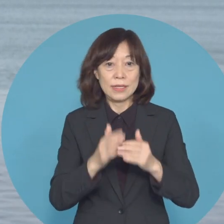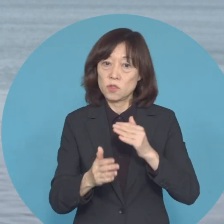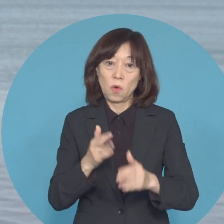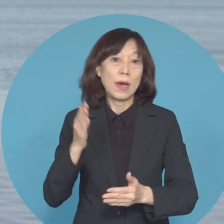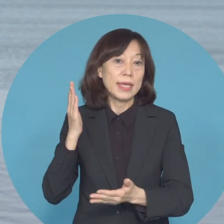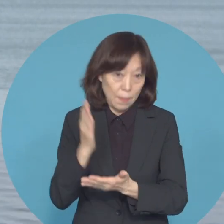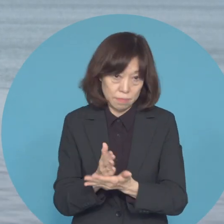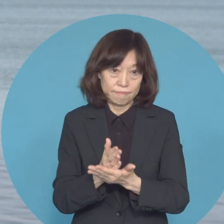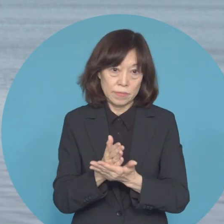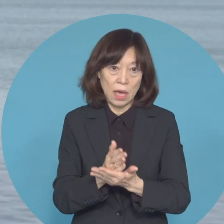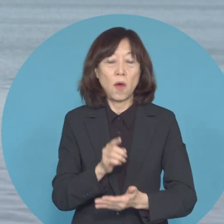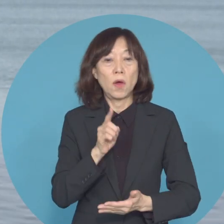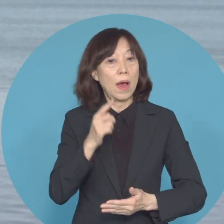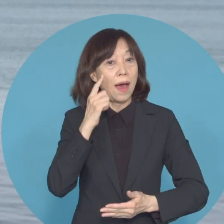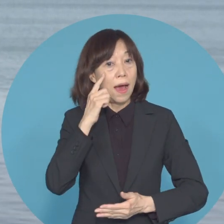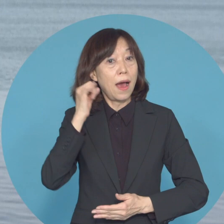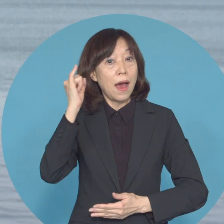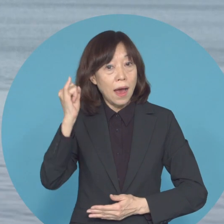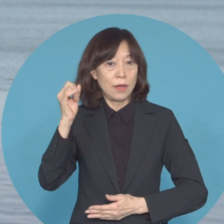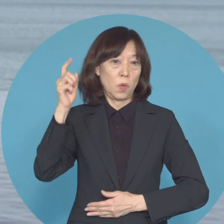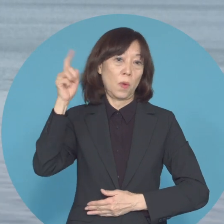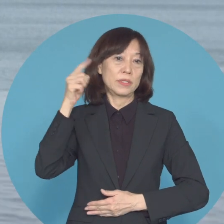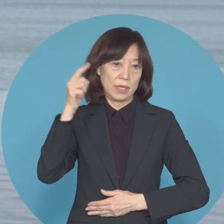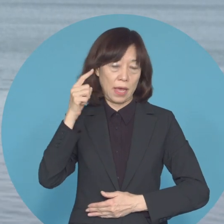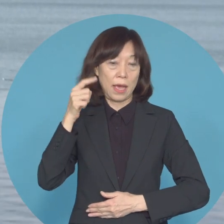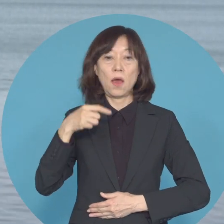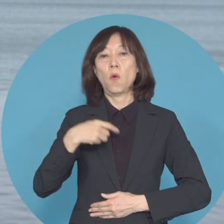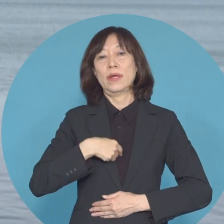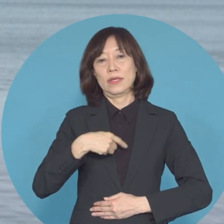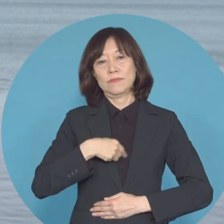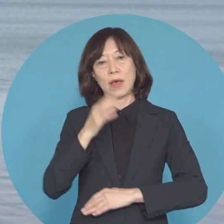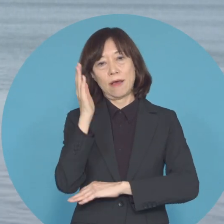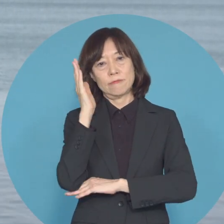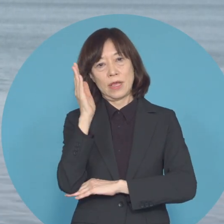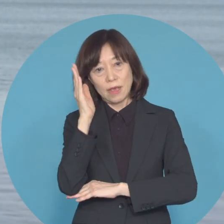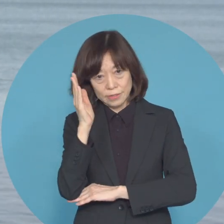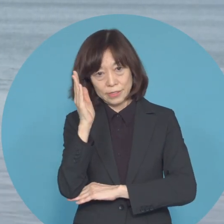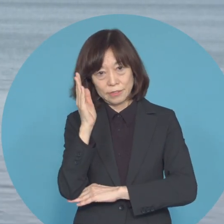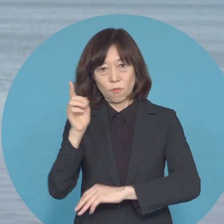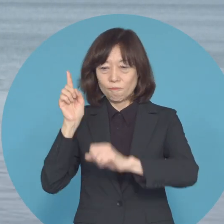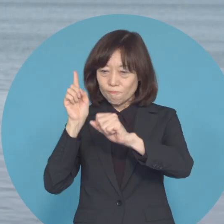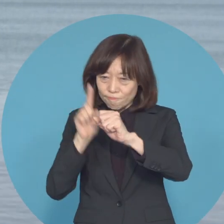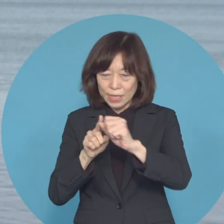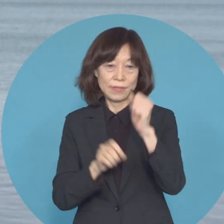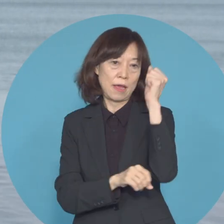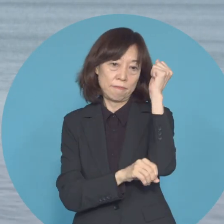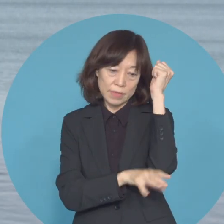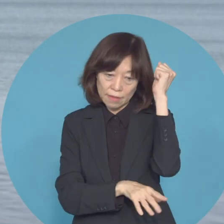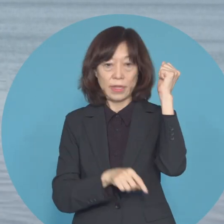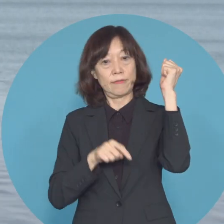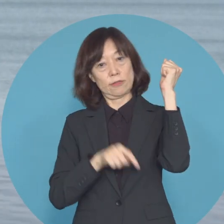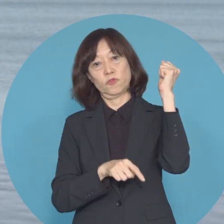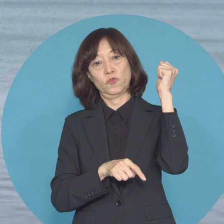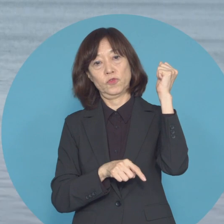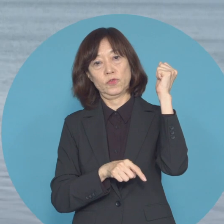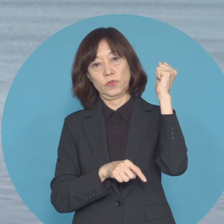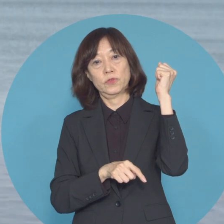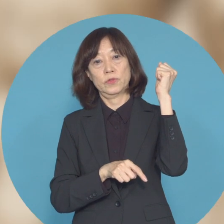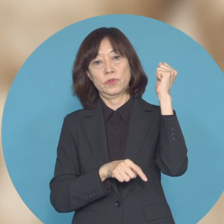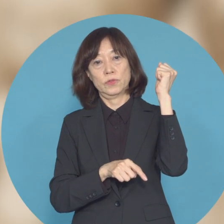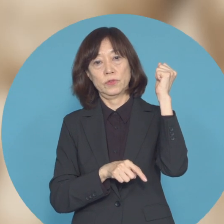はしないこと、これは母の教えであり、私が政治を志した原点